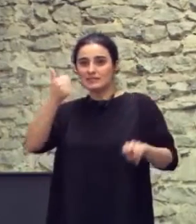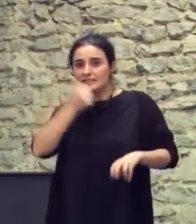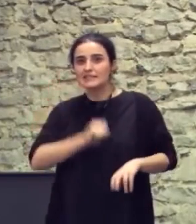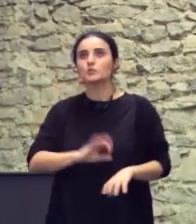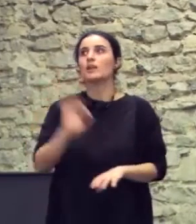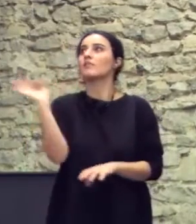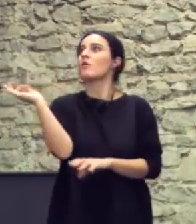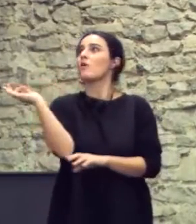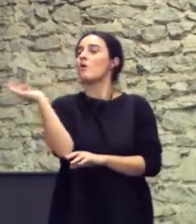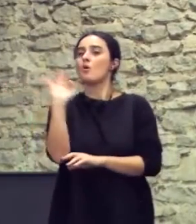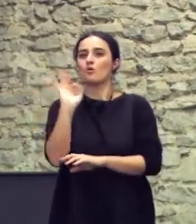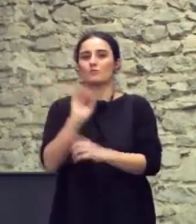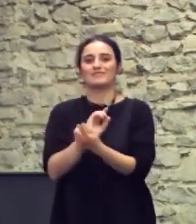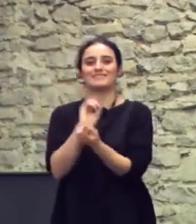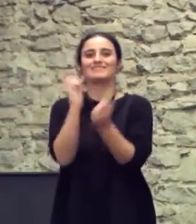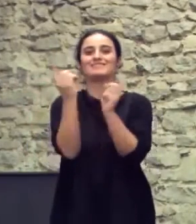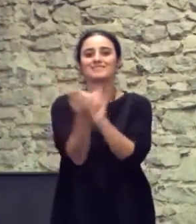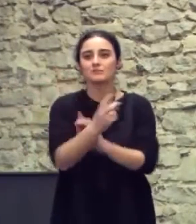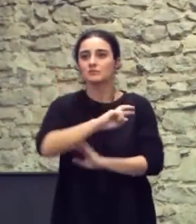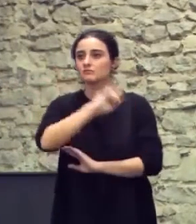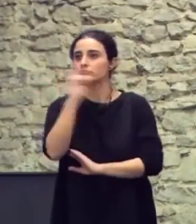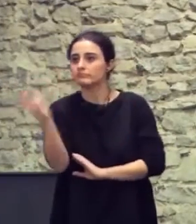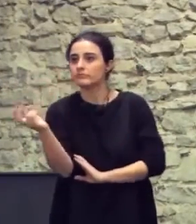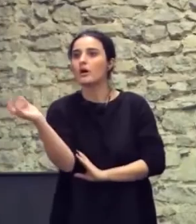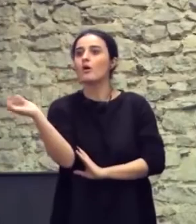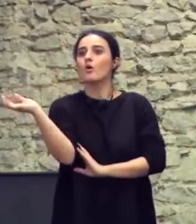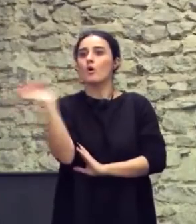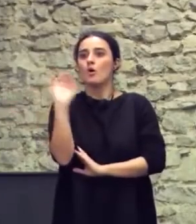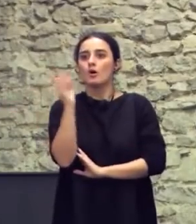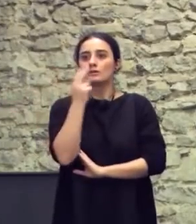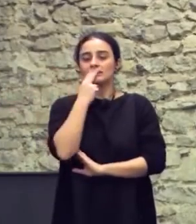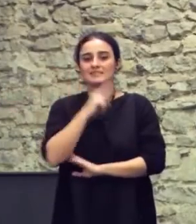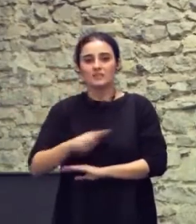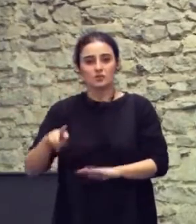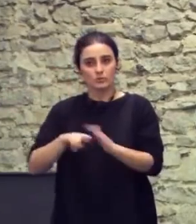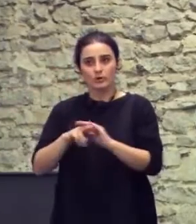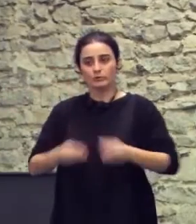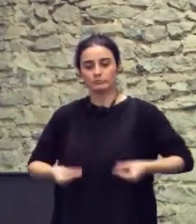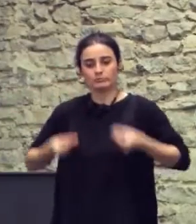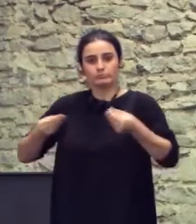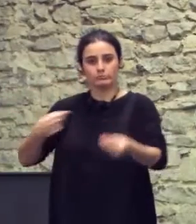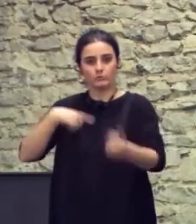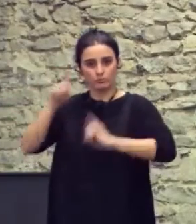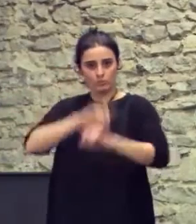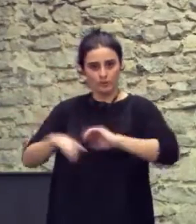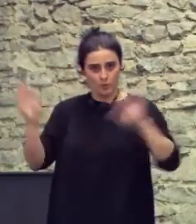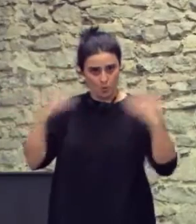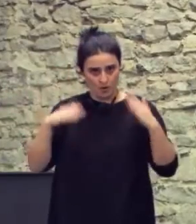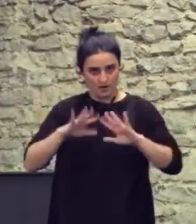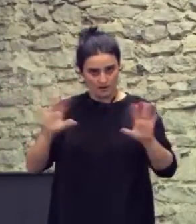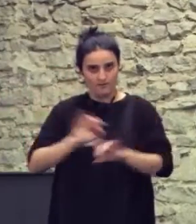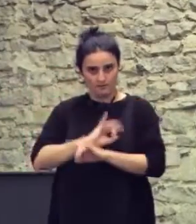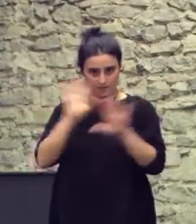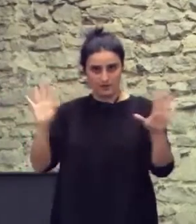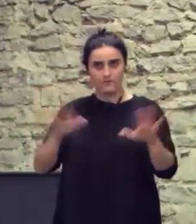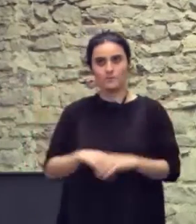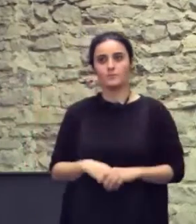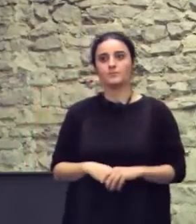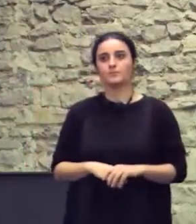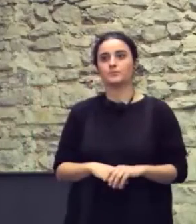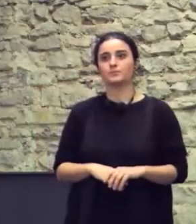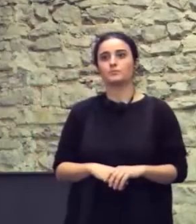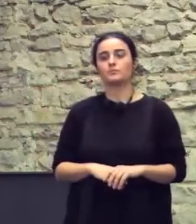transexualitatearekin, edo genero transizioak egitearekin, edo inkluso aurrei baliabide horiek eskura jartzearekin. Beste adibide bat jartzearen, lehen